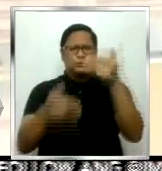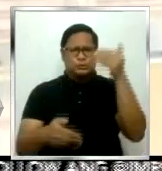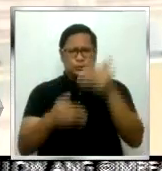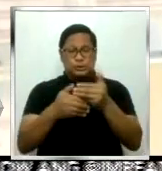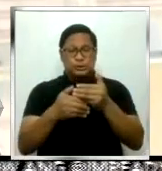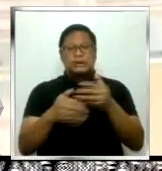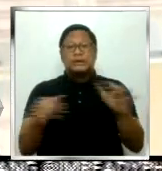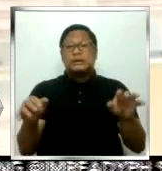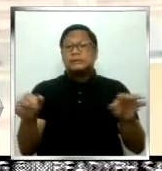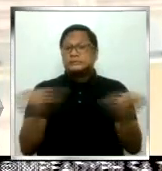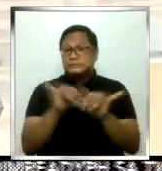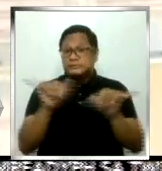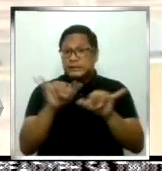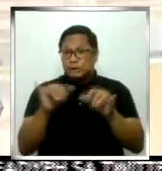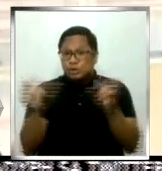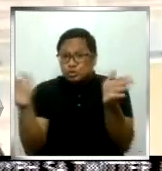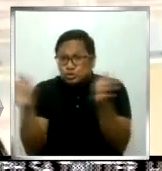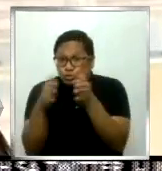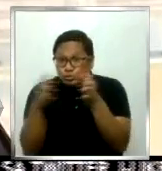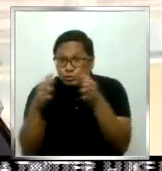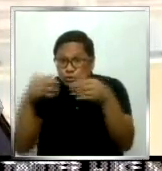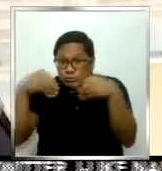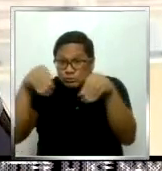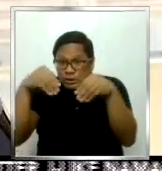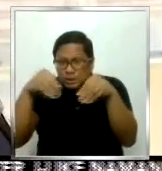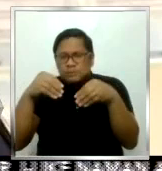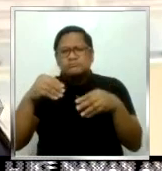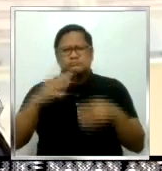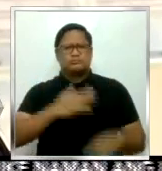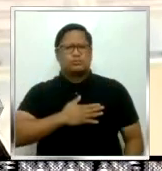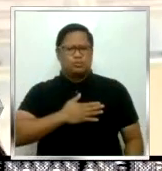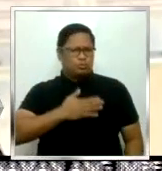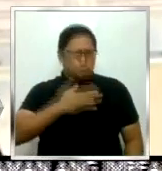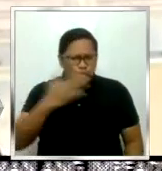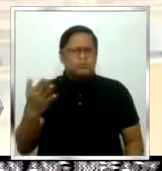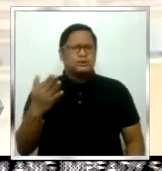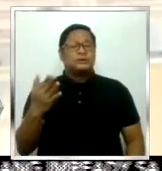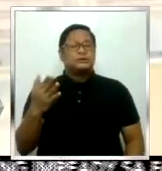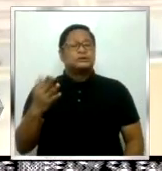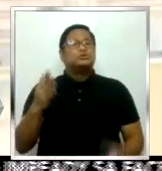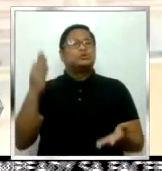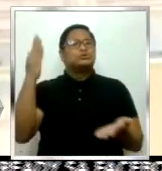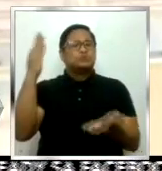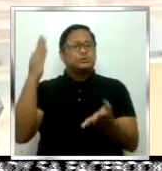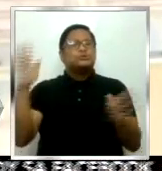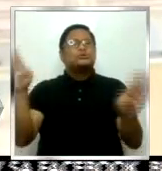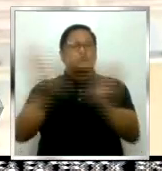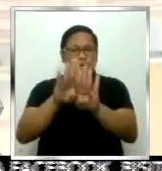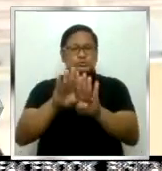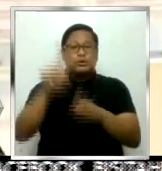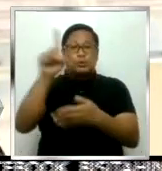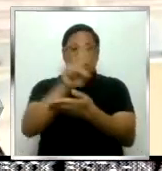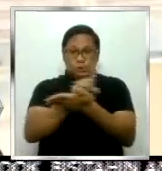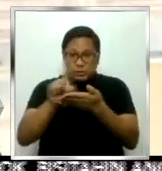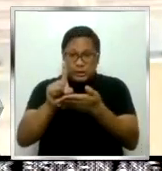talipapaan namin, willing po silang magsara ng isang araw sa isang linggo para lang po mabawasan